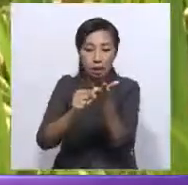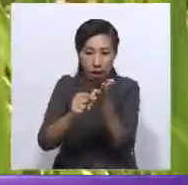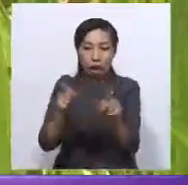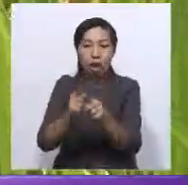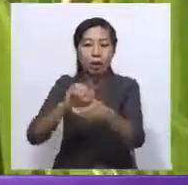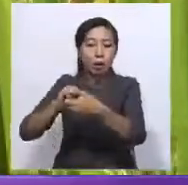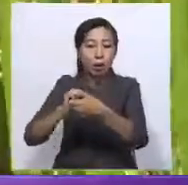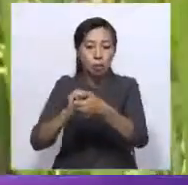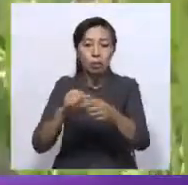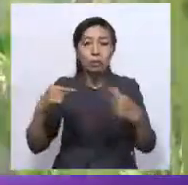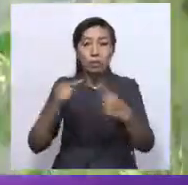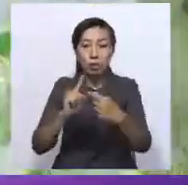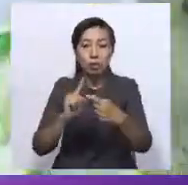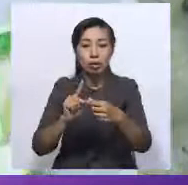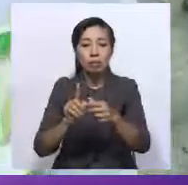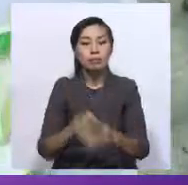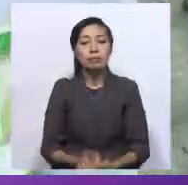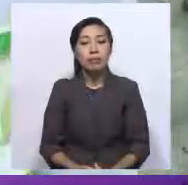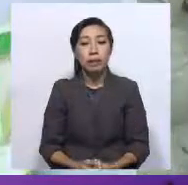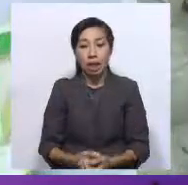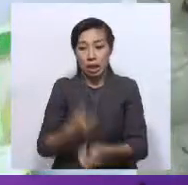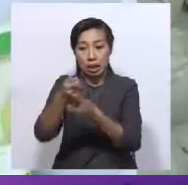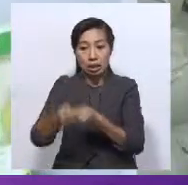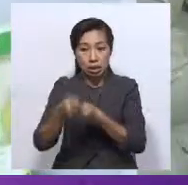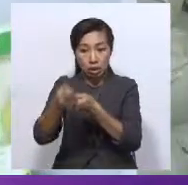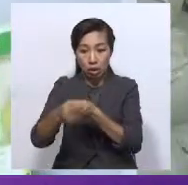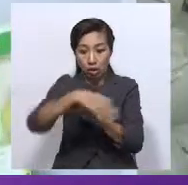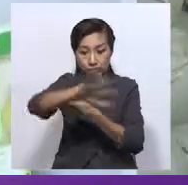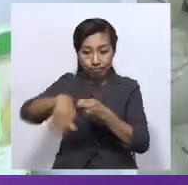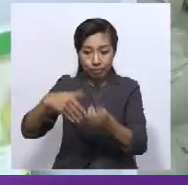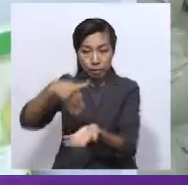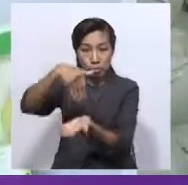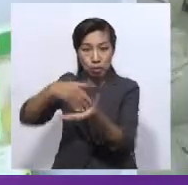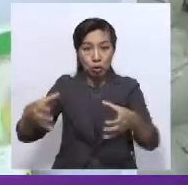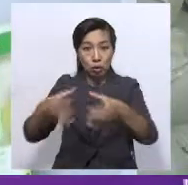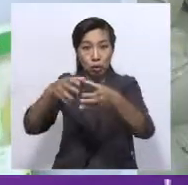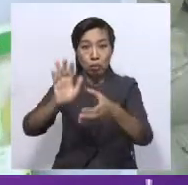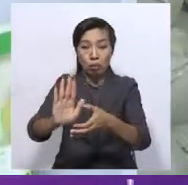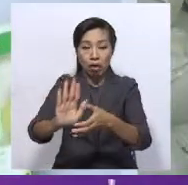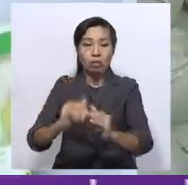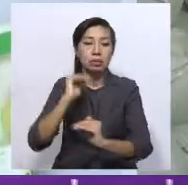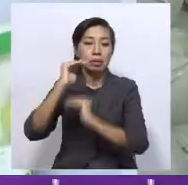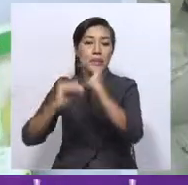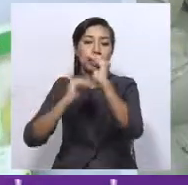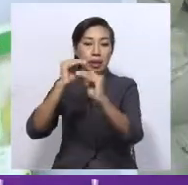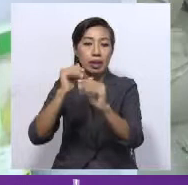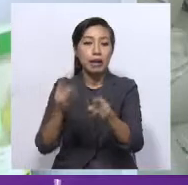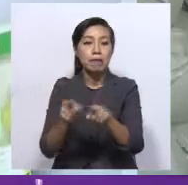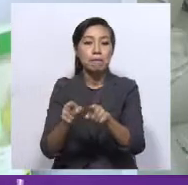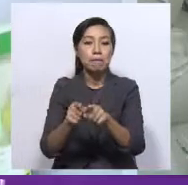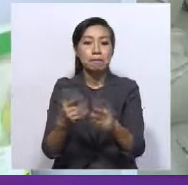ยกันพัฒนาให้เกษตรตะกรตรงนี้ค่ะที่เป็นกลุ่มวิสาหกิจอะค่ะสามารถ